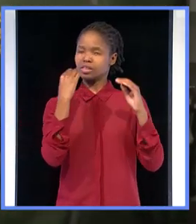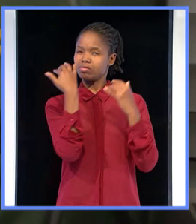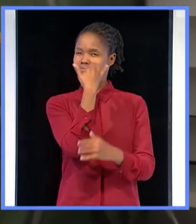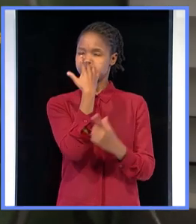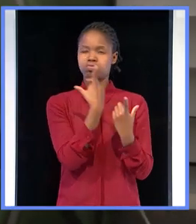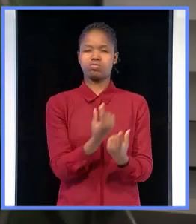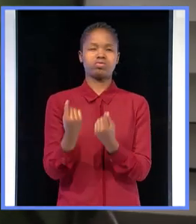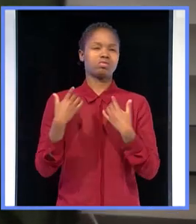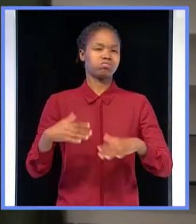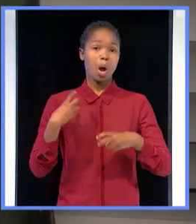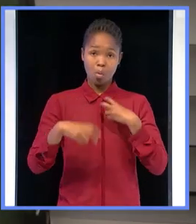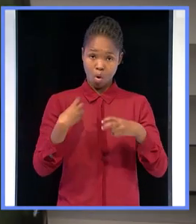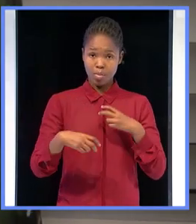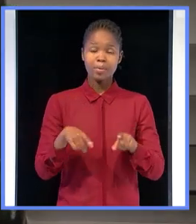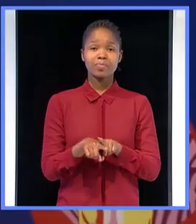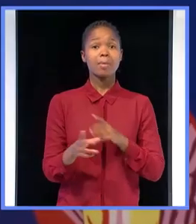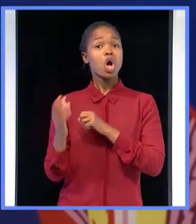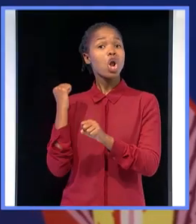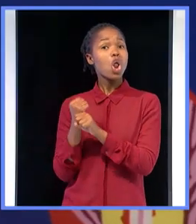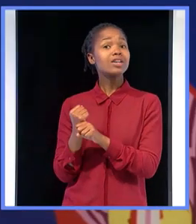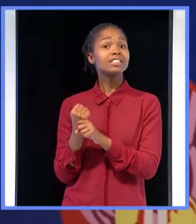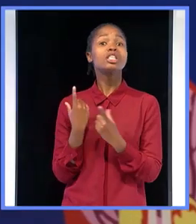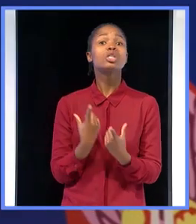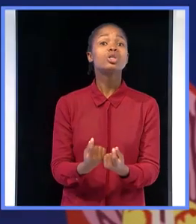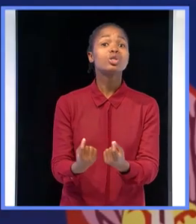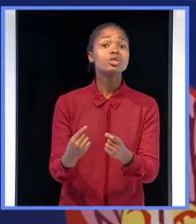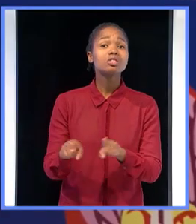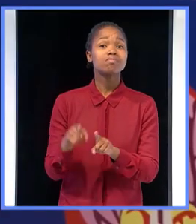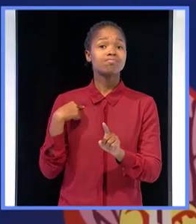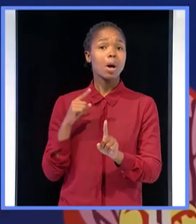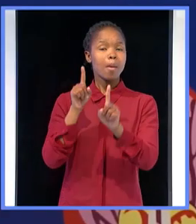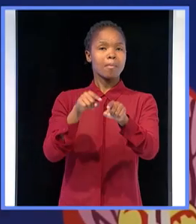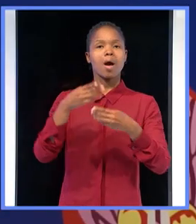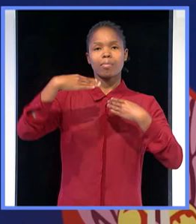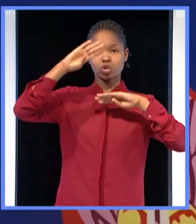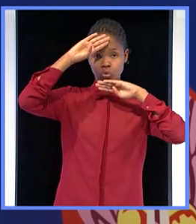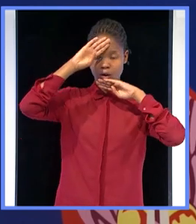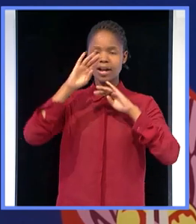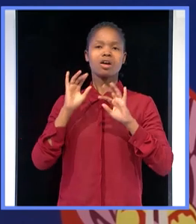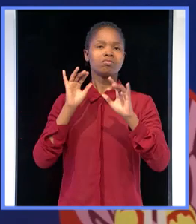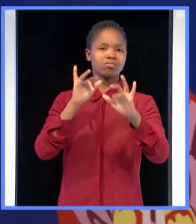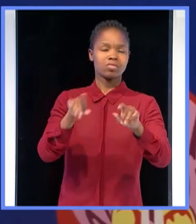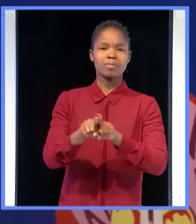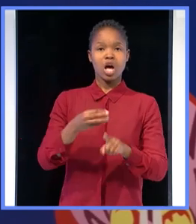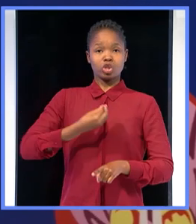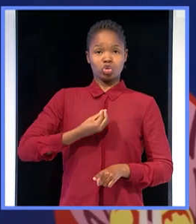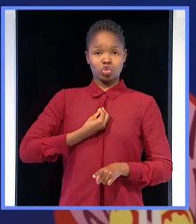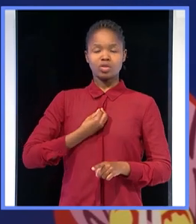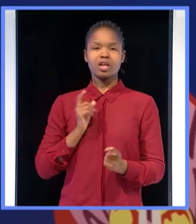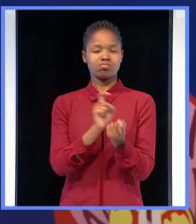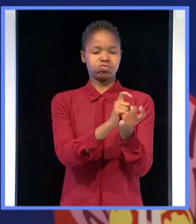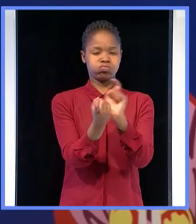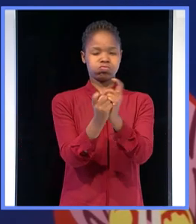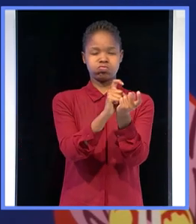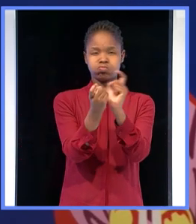Ek het verlede jaar het ek Botswana toe gegaan vir die ook vir die Junior Youth Games en ek was baie